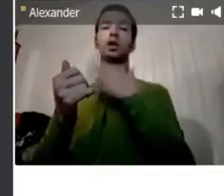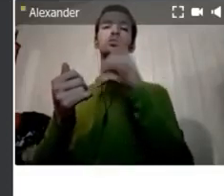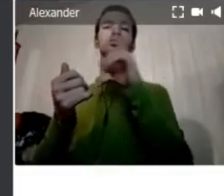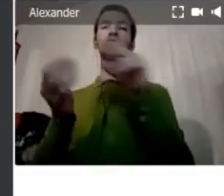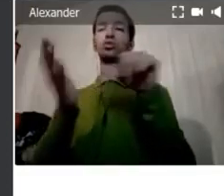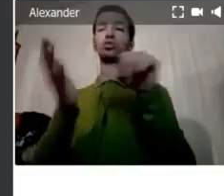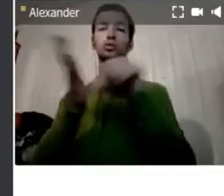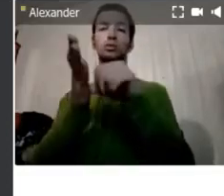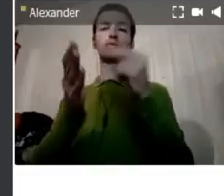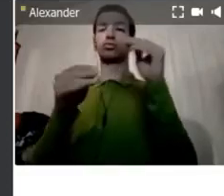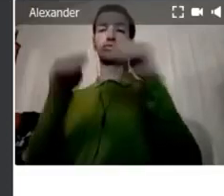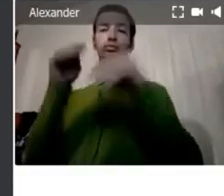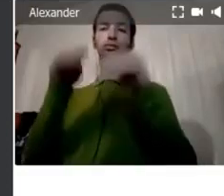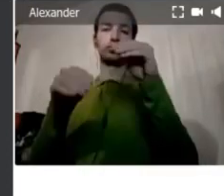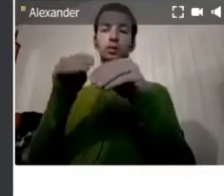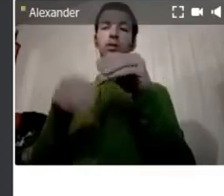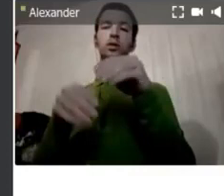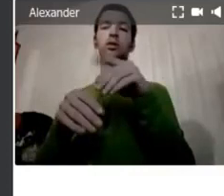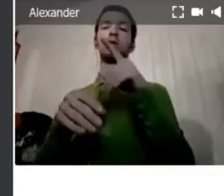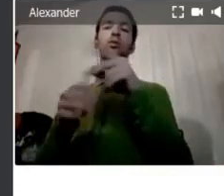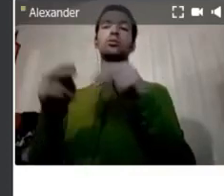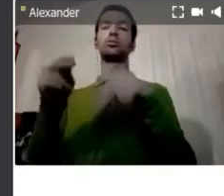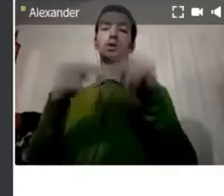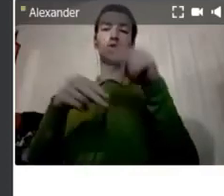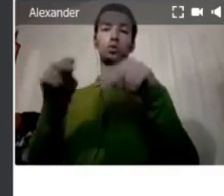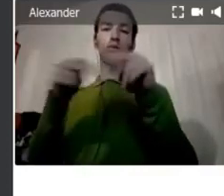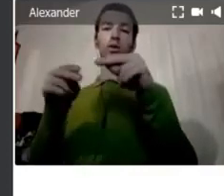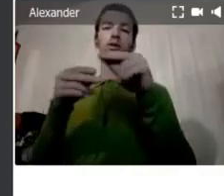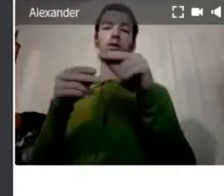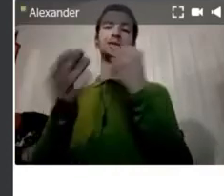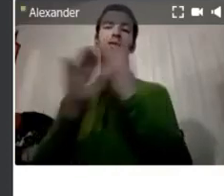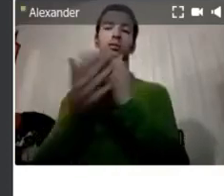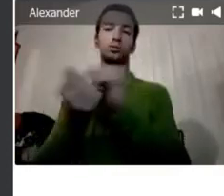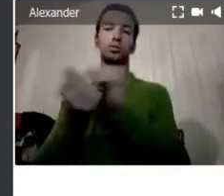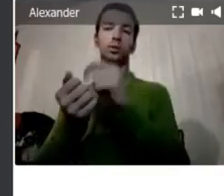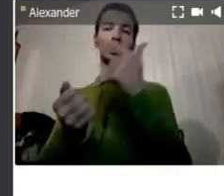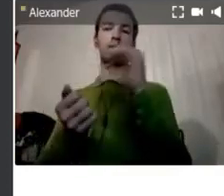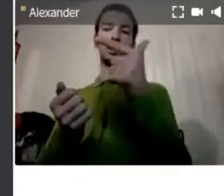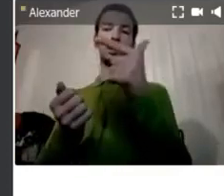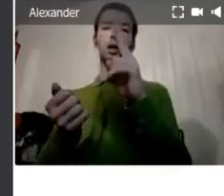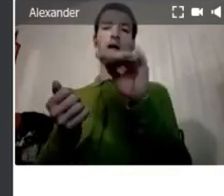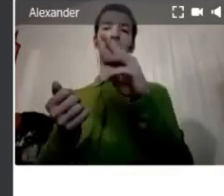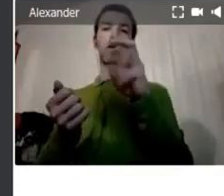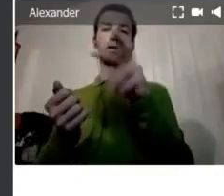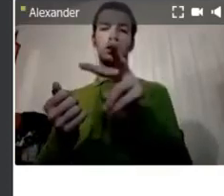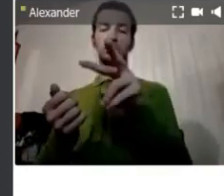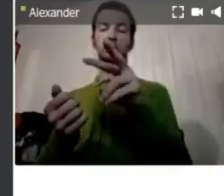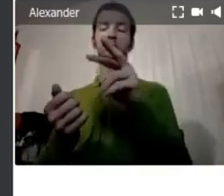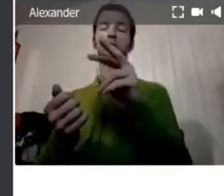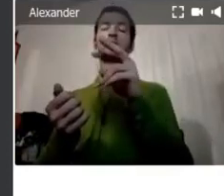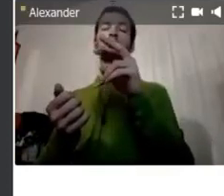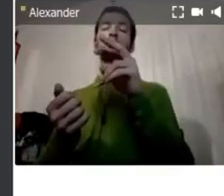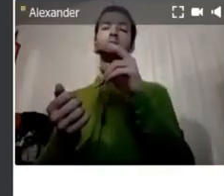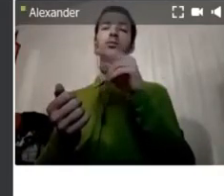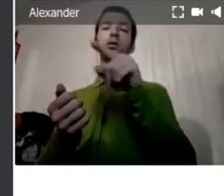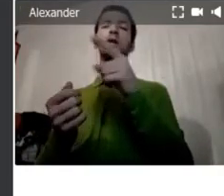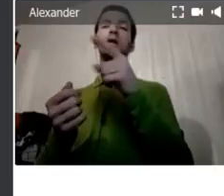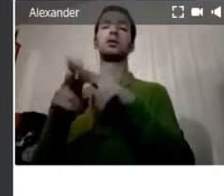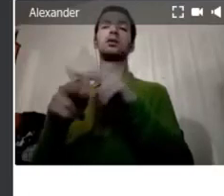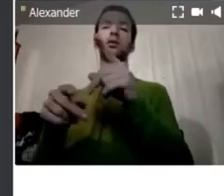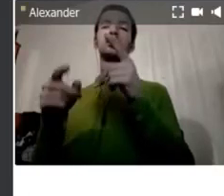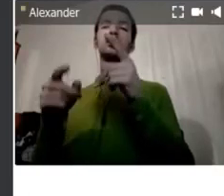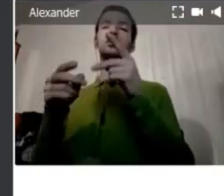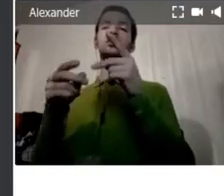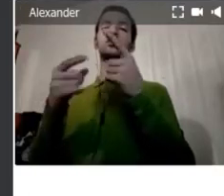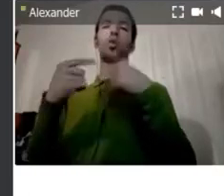Да? И, соответственно, в конце 2020 года будут эти ценные бумаги